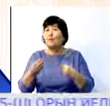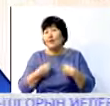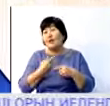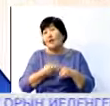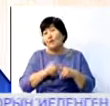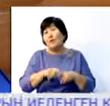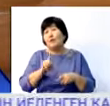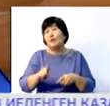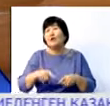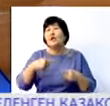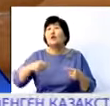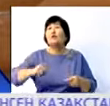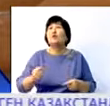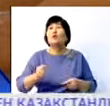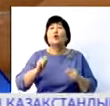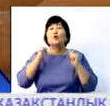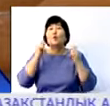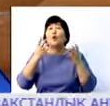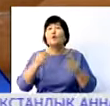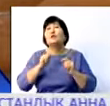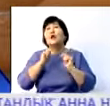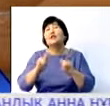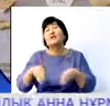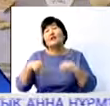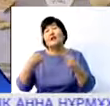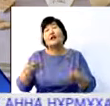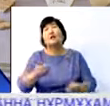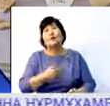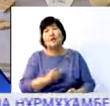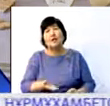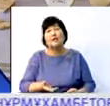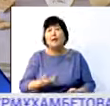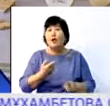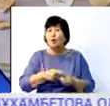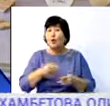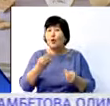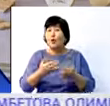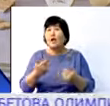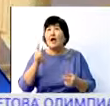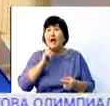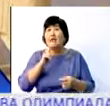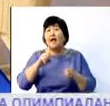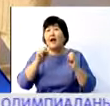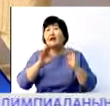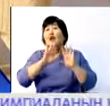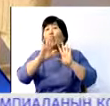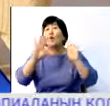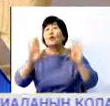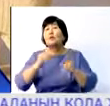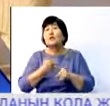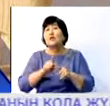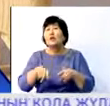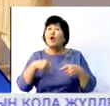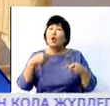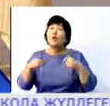бұны кейбір достарымның туған күніне де бұл сыйлыққа тарту ететінмін. Әлнұрыста бұл ойыншықтарды әзірге тек арнайы көрмелерге шығарып өнімін